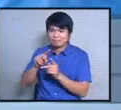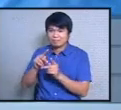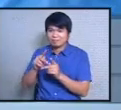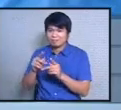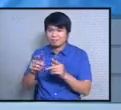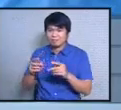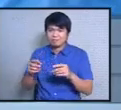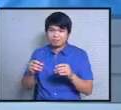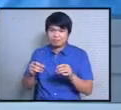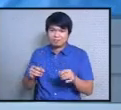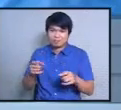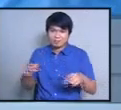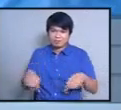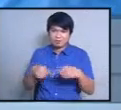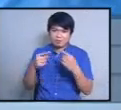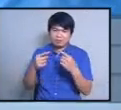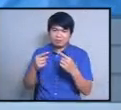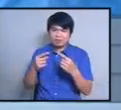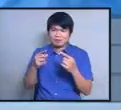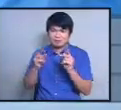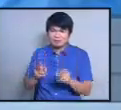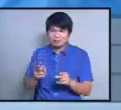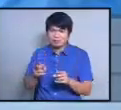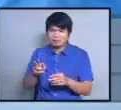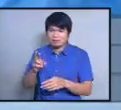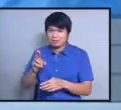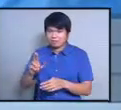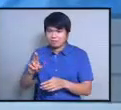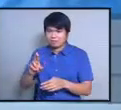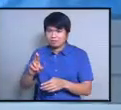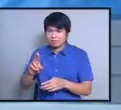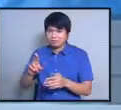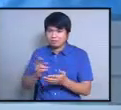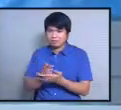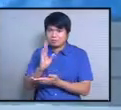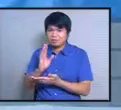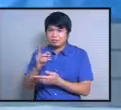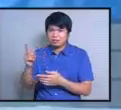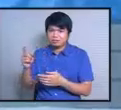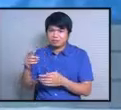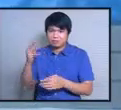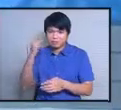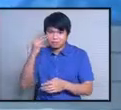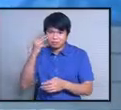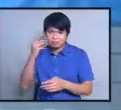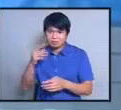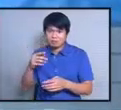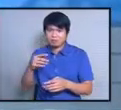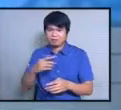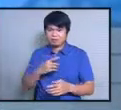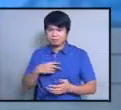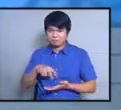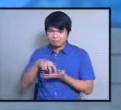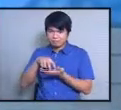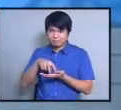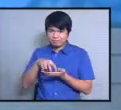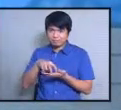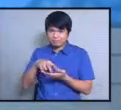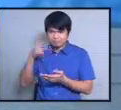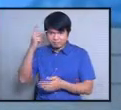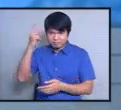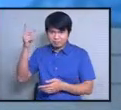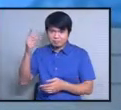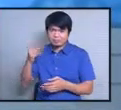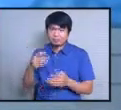rights at sa isyu ng mga Marcos. Sa huli po, nanatiling tapat si Pimentel sa kanyang mga prinsipyo, kahit ang kanyang partido ay